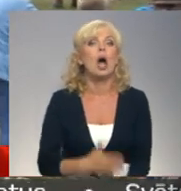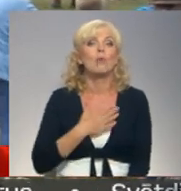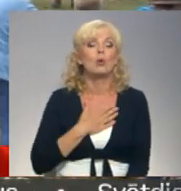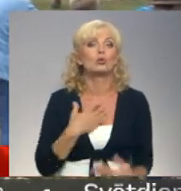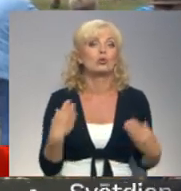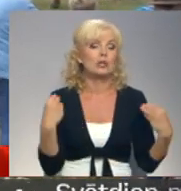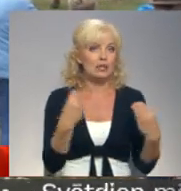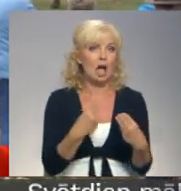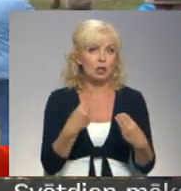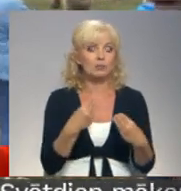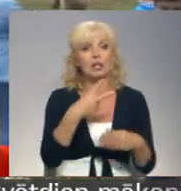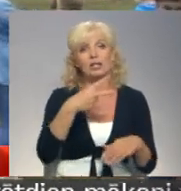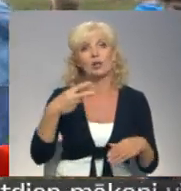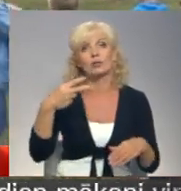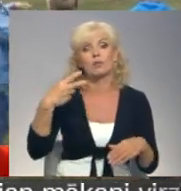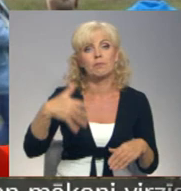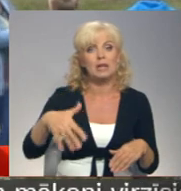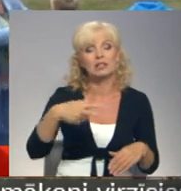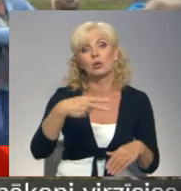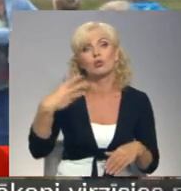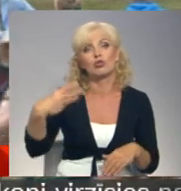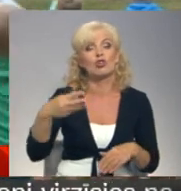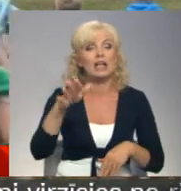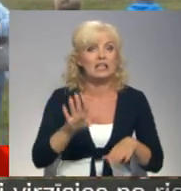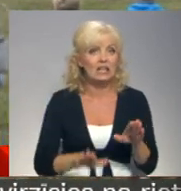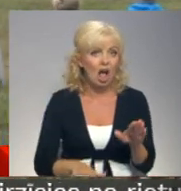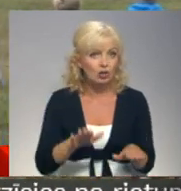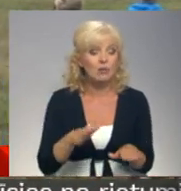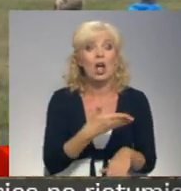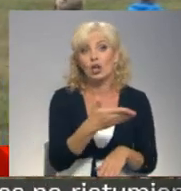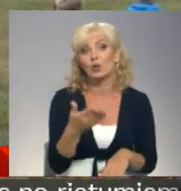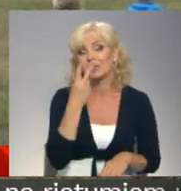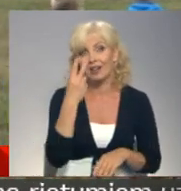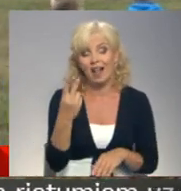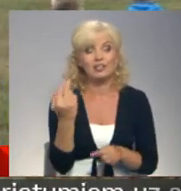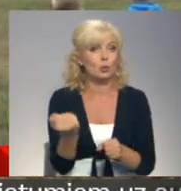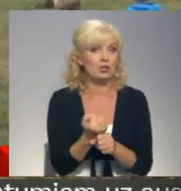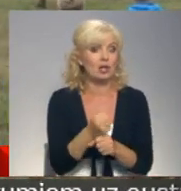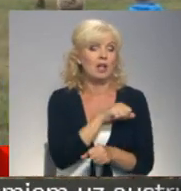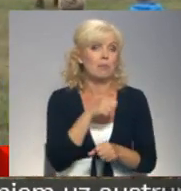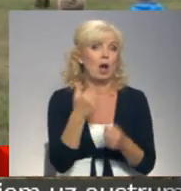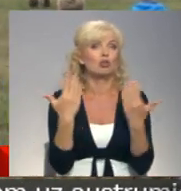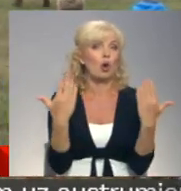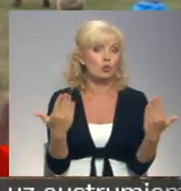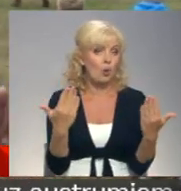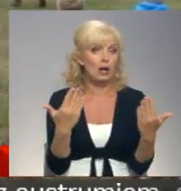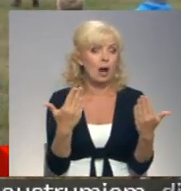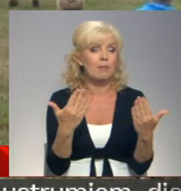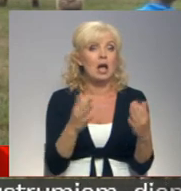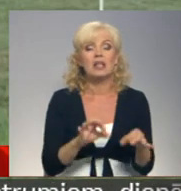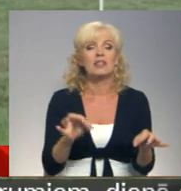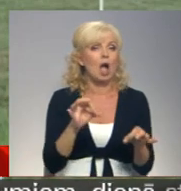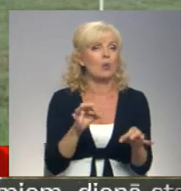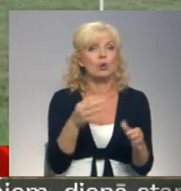Mūsu tērpa svars ir 35-40 kilogrami. Turklāt to, kā jūs redzat, mēs uztaisījām paši savām rokām, nekur neko